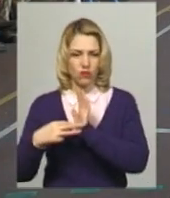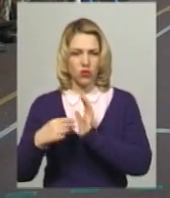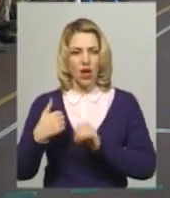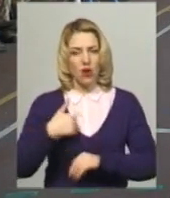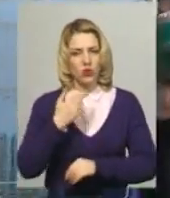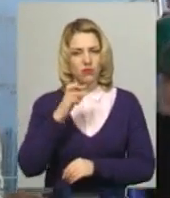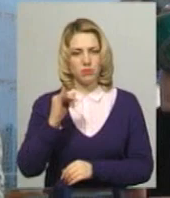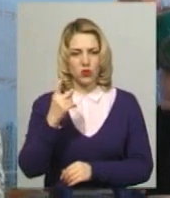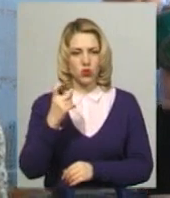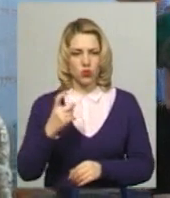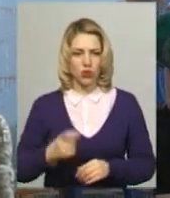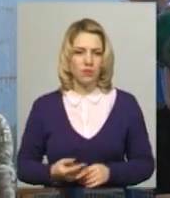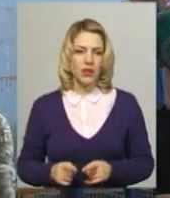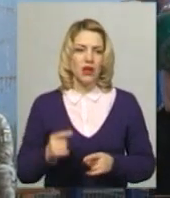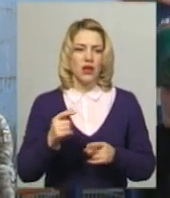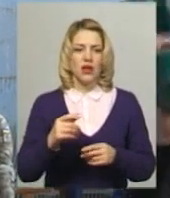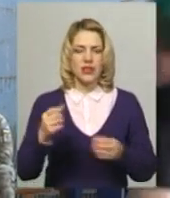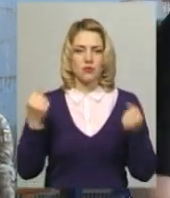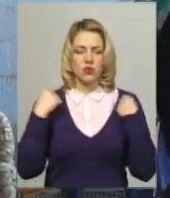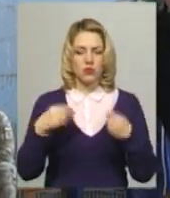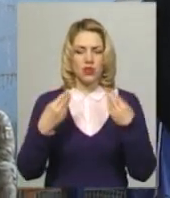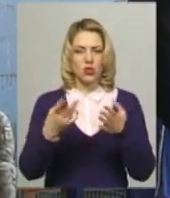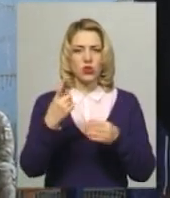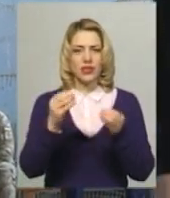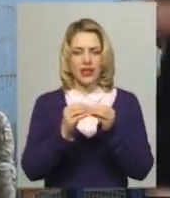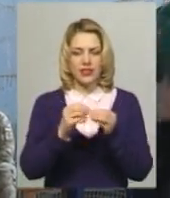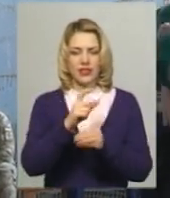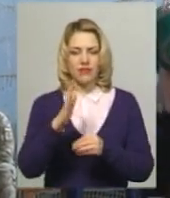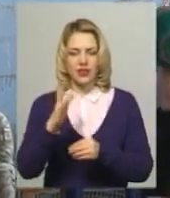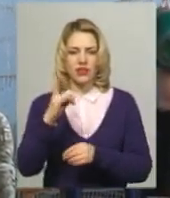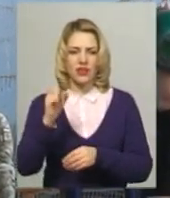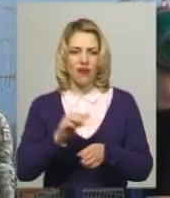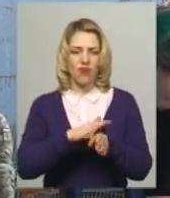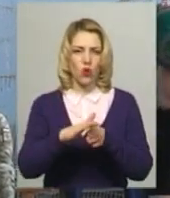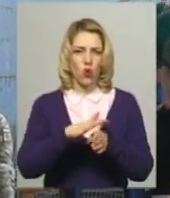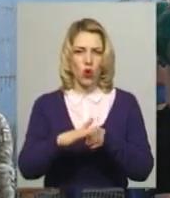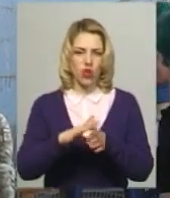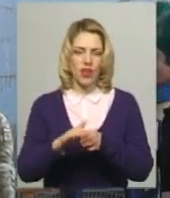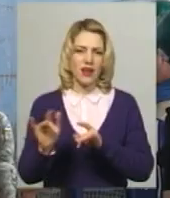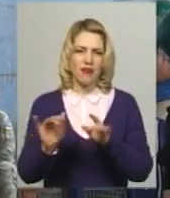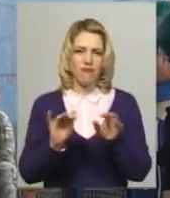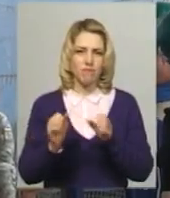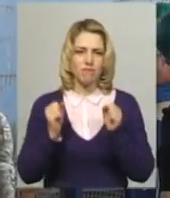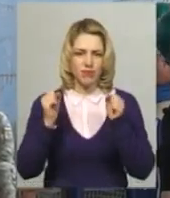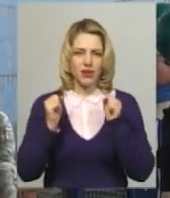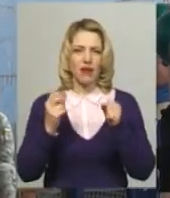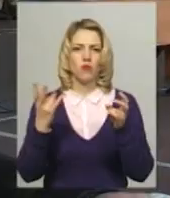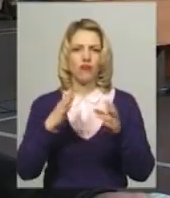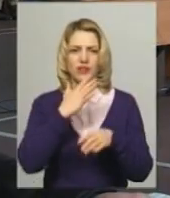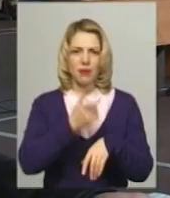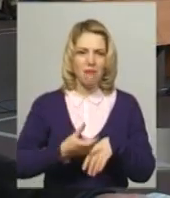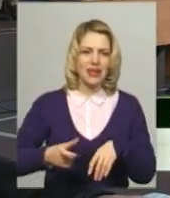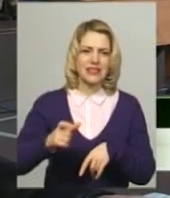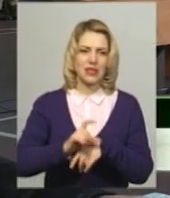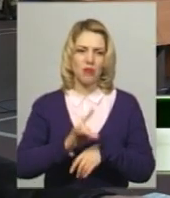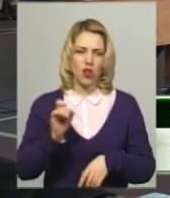100. Спортсменам відведено 10 хвилин на виконання вправи. За цей час вони повинні штовхнути гирі максимальну кількість разів. На